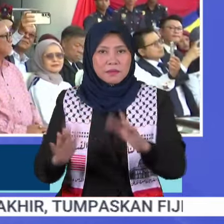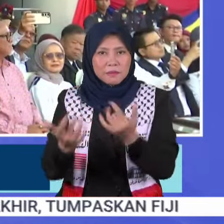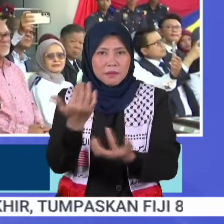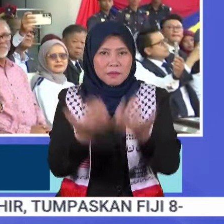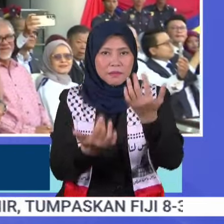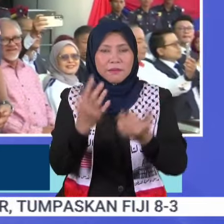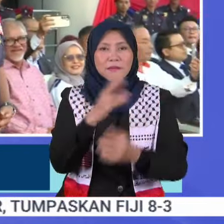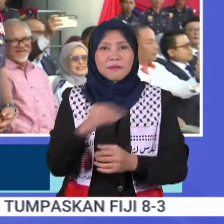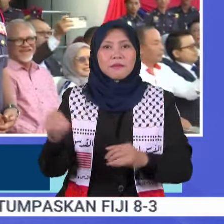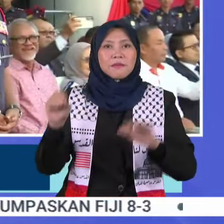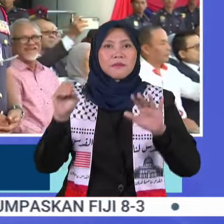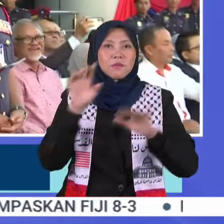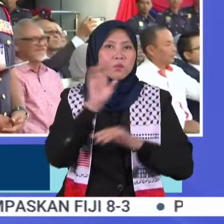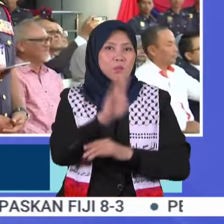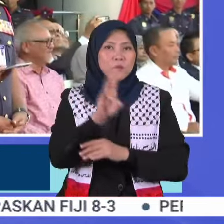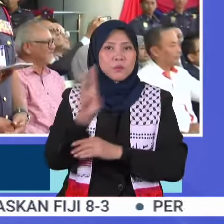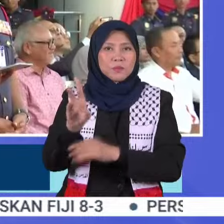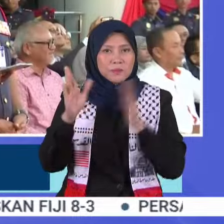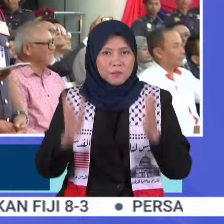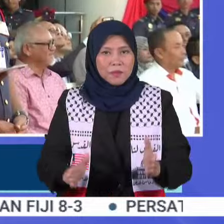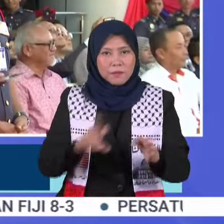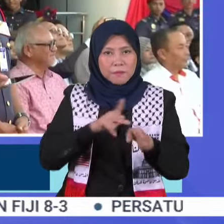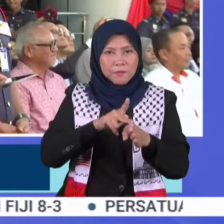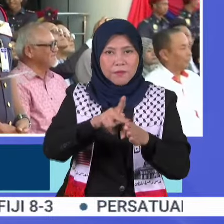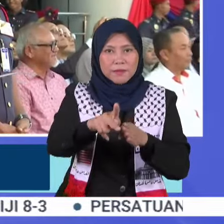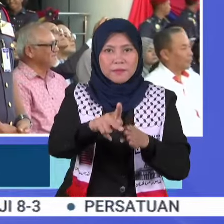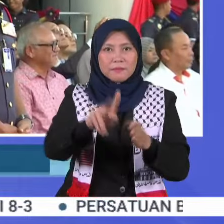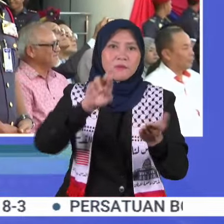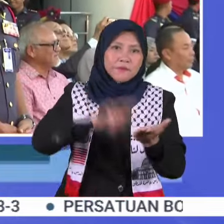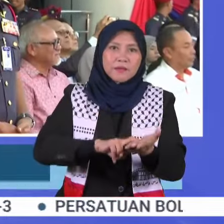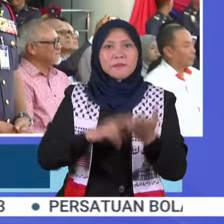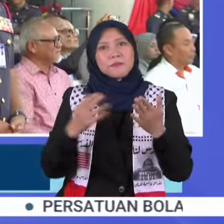kebakaran dan 77 orang profesional.